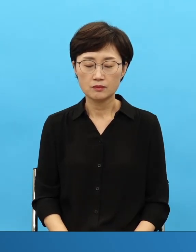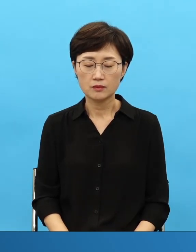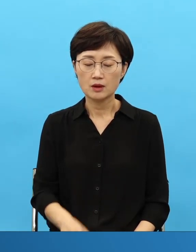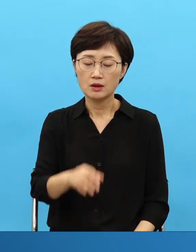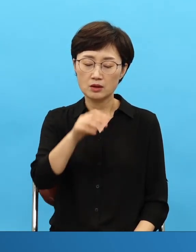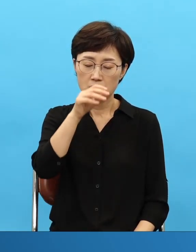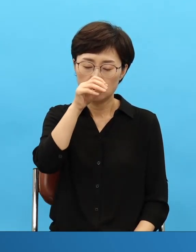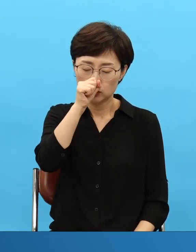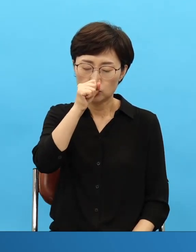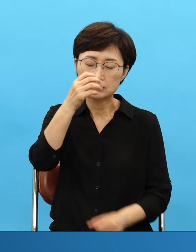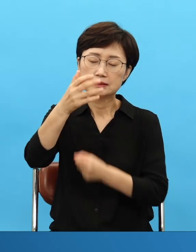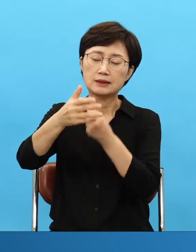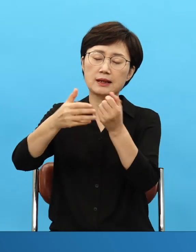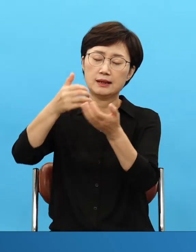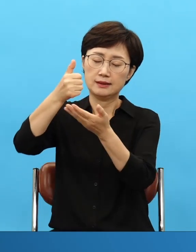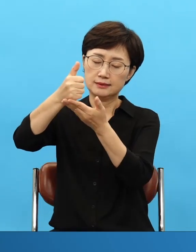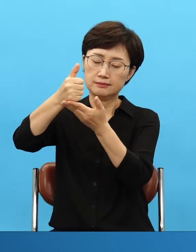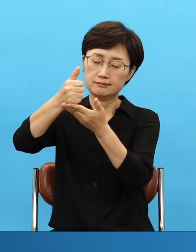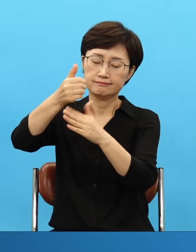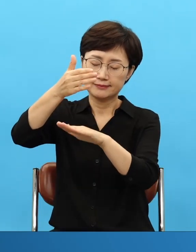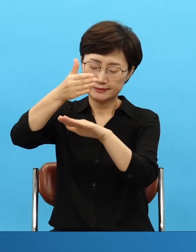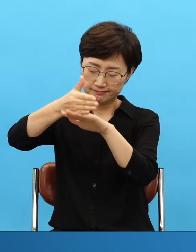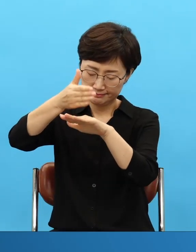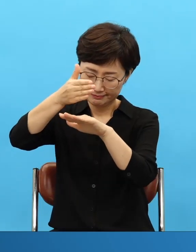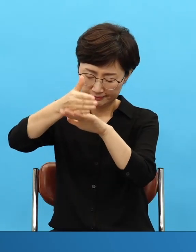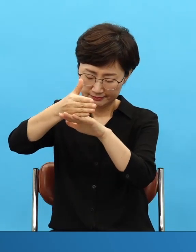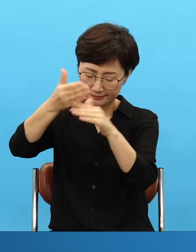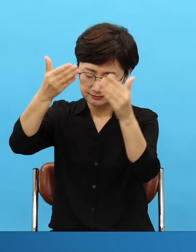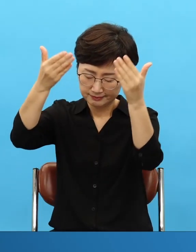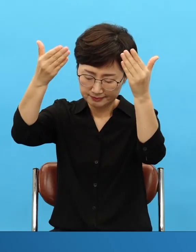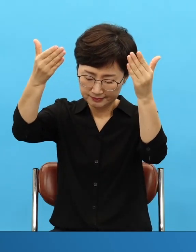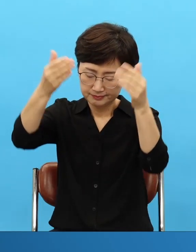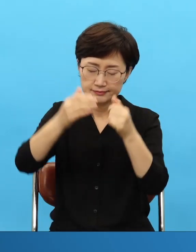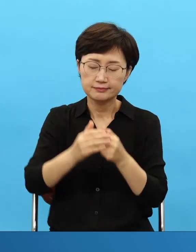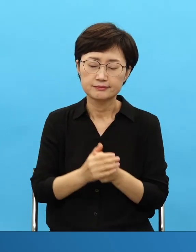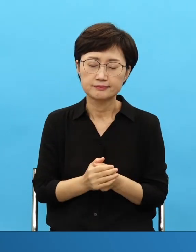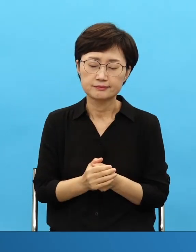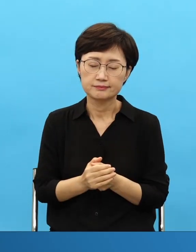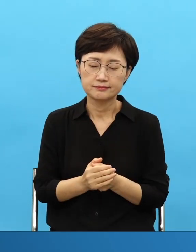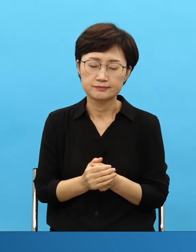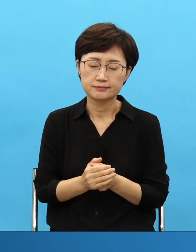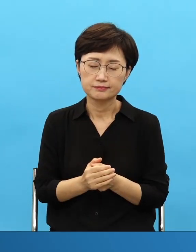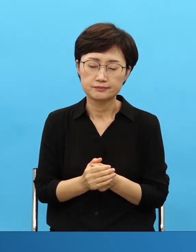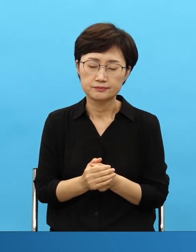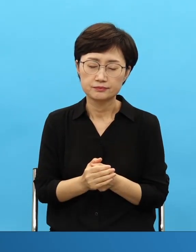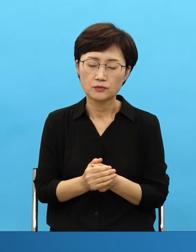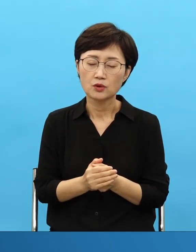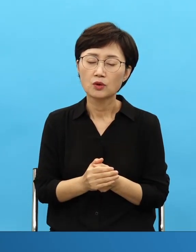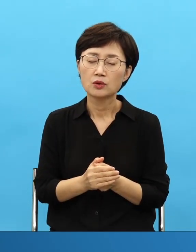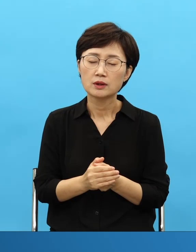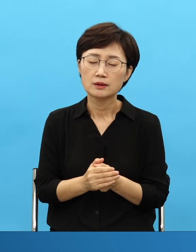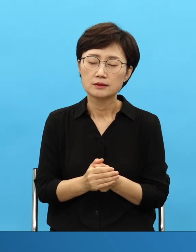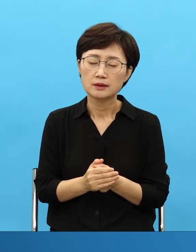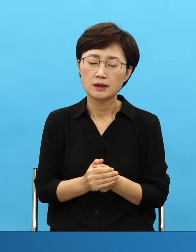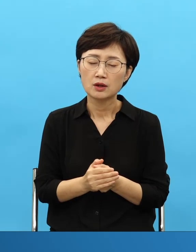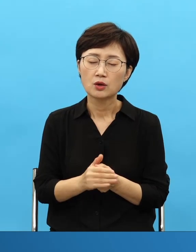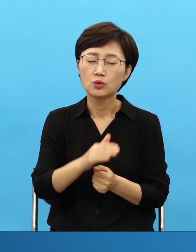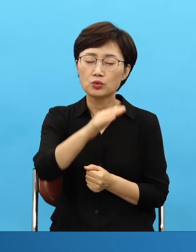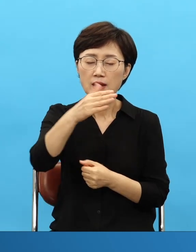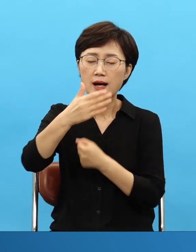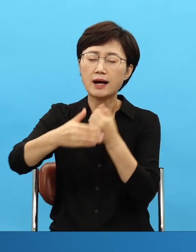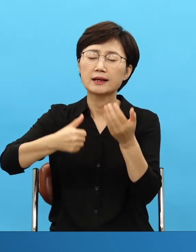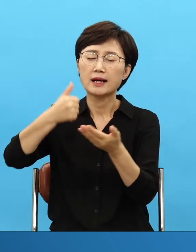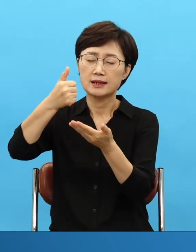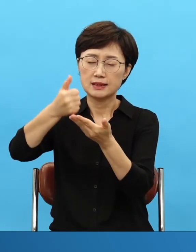좋으신 하나님 감사합니다. We thank you, Lord, who is good. 유업을 이어받을 자녀로 우리를